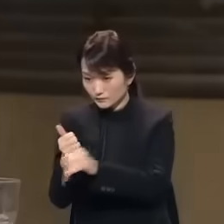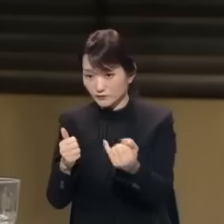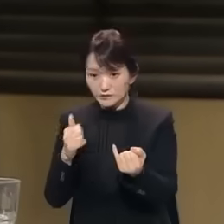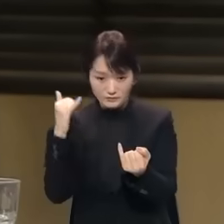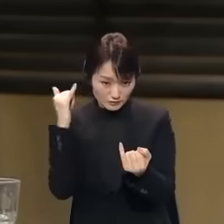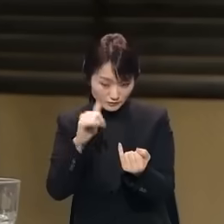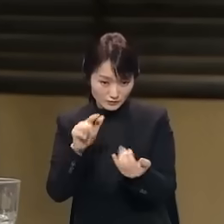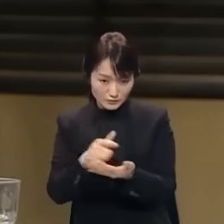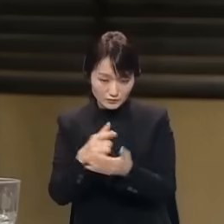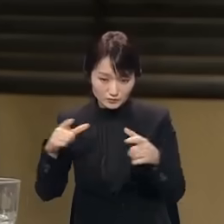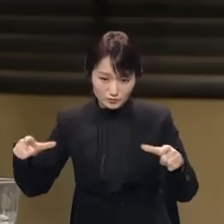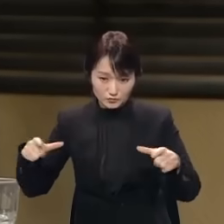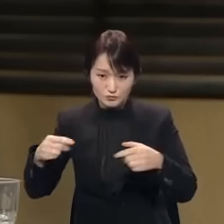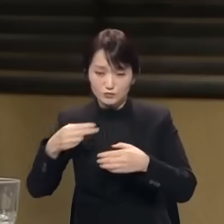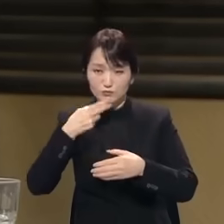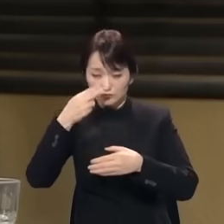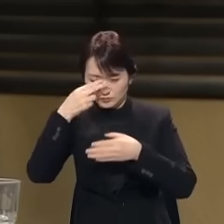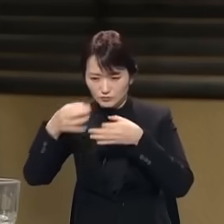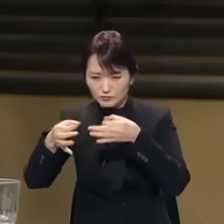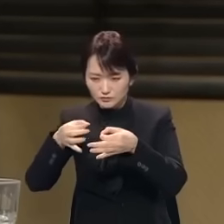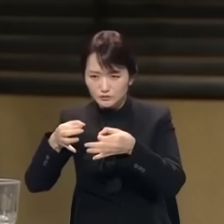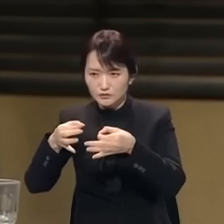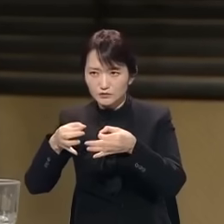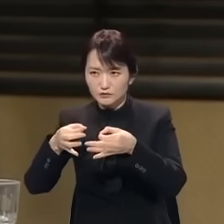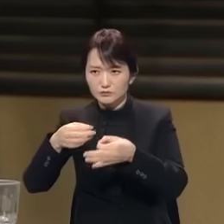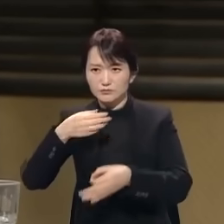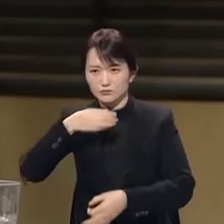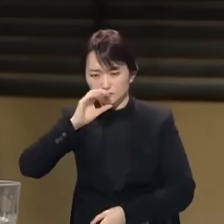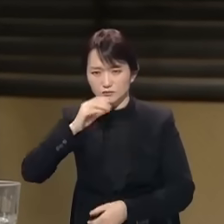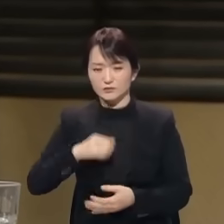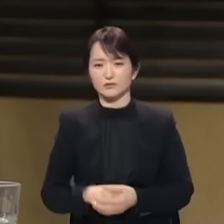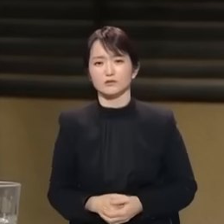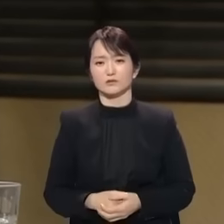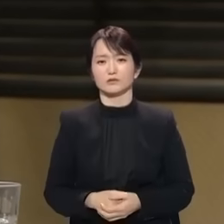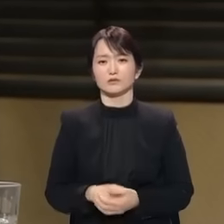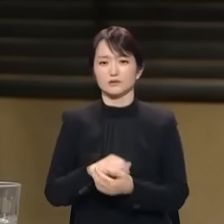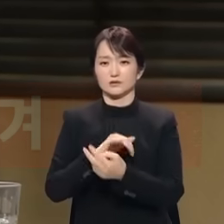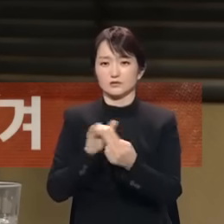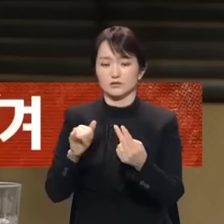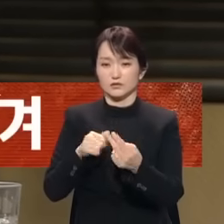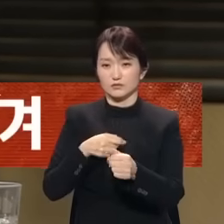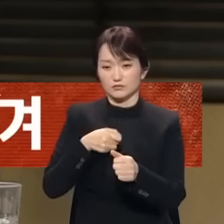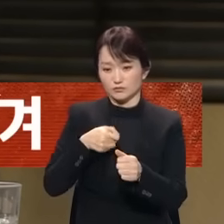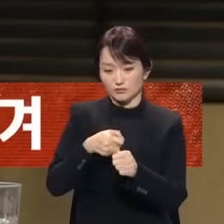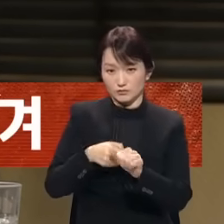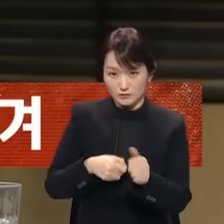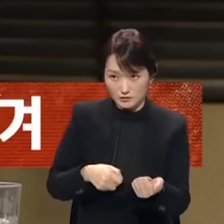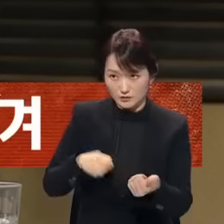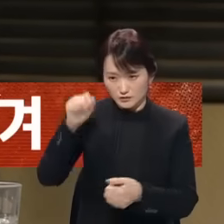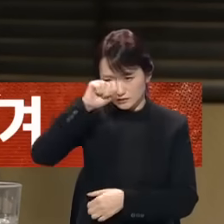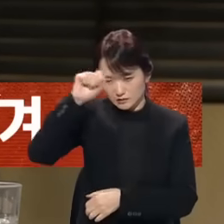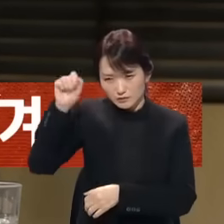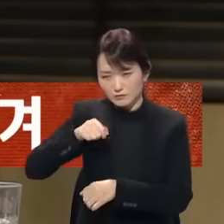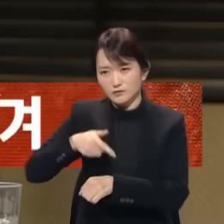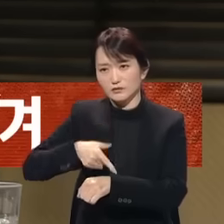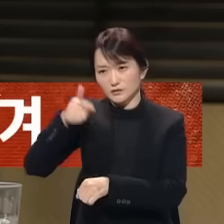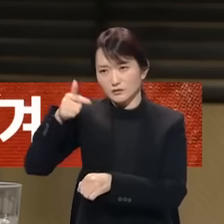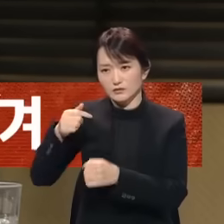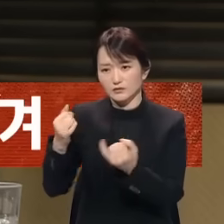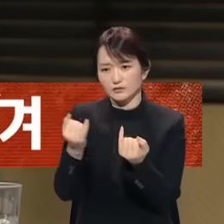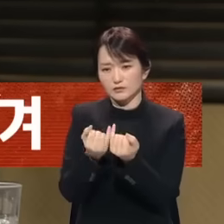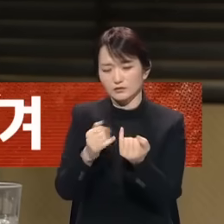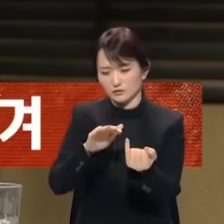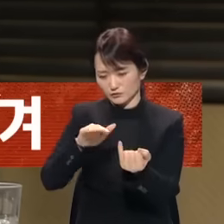만나서 술을 술을 마셨어요 사람 둘을 죽이고 거기다 심지어 새벽까지 여성 적까지러